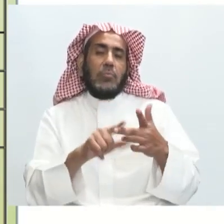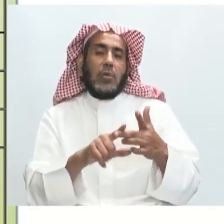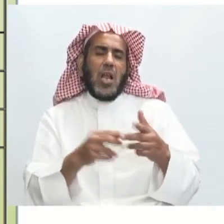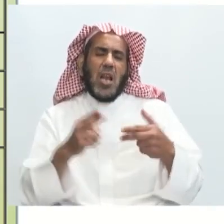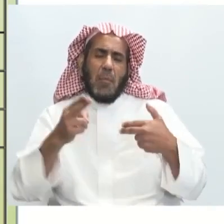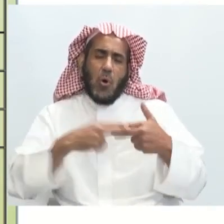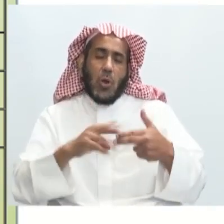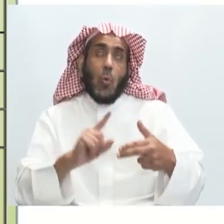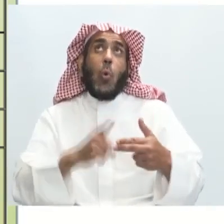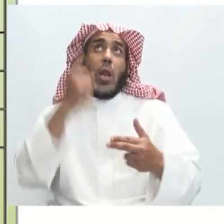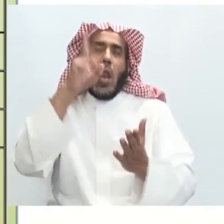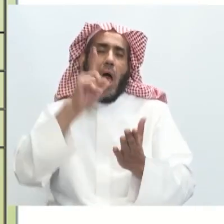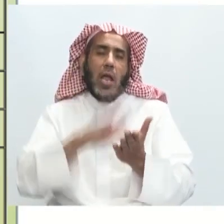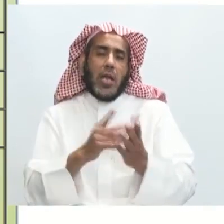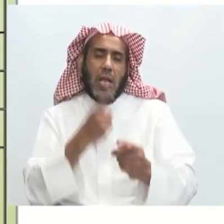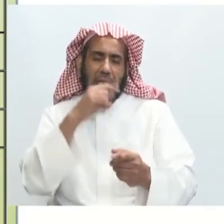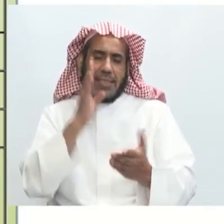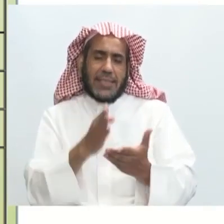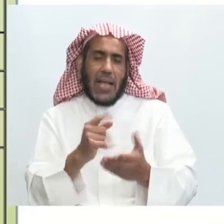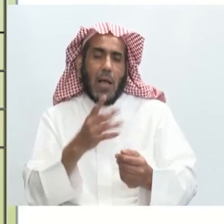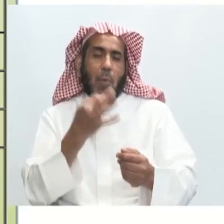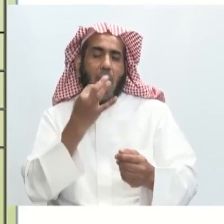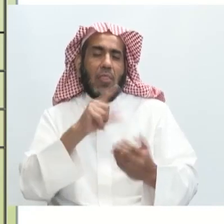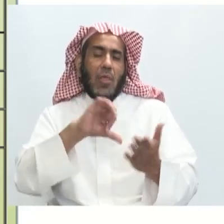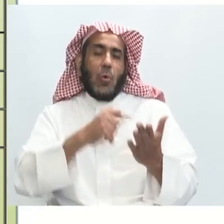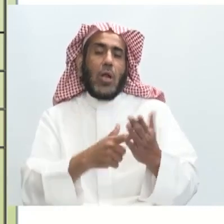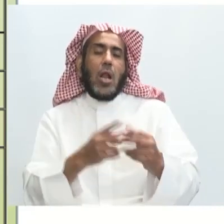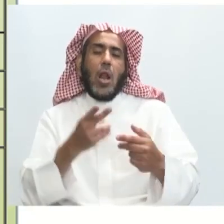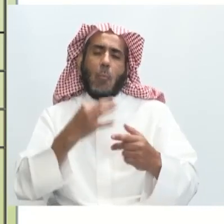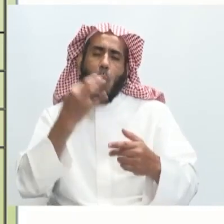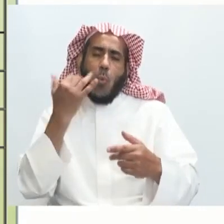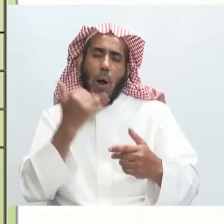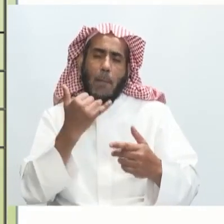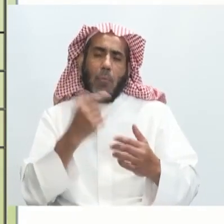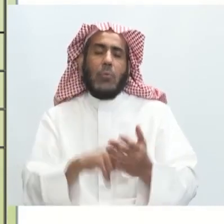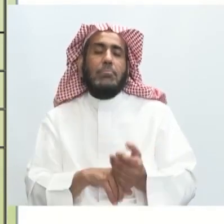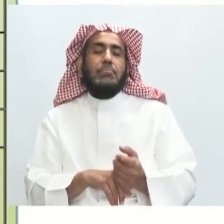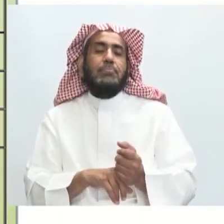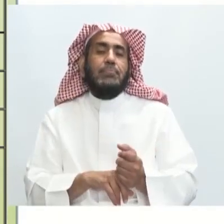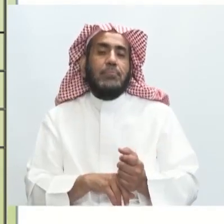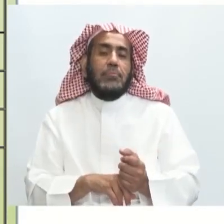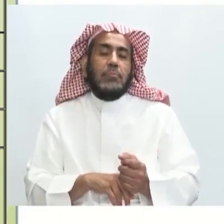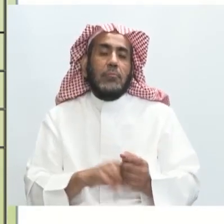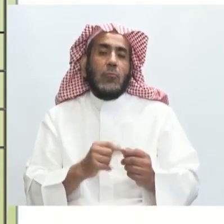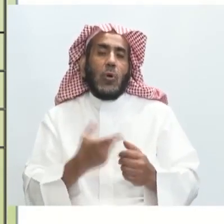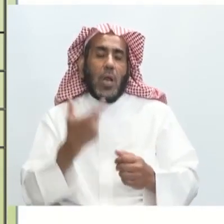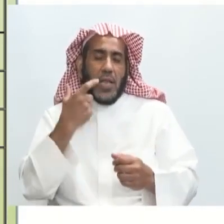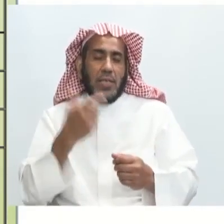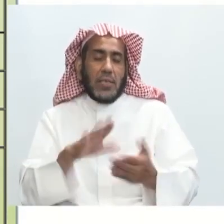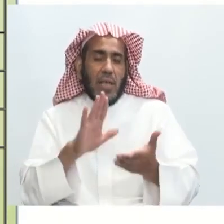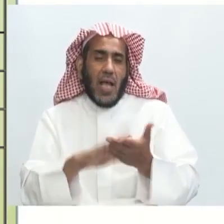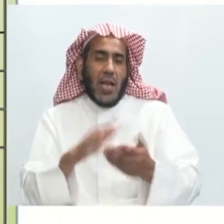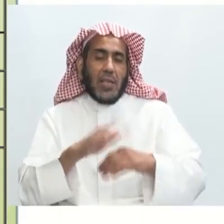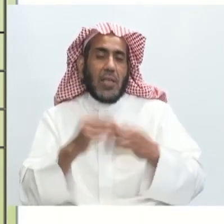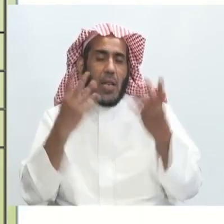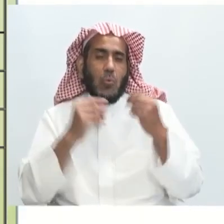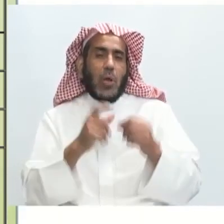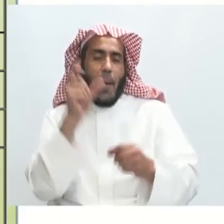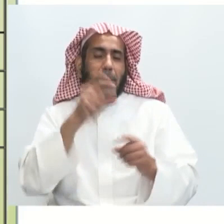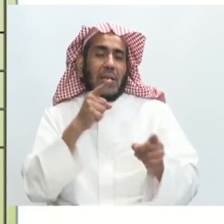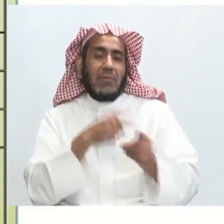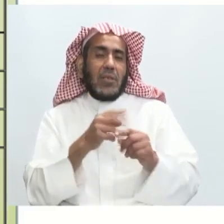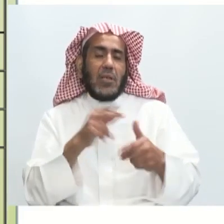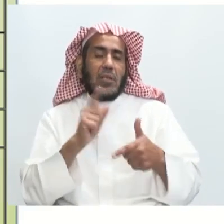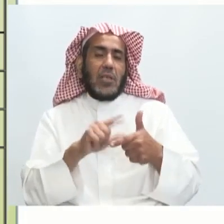للمنكر والله ان التزامه الذوق لضروري مثلا ونقول احرص على تعلمك بنفسك